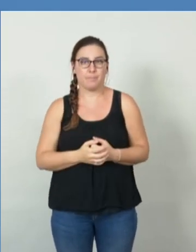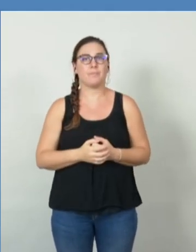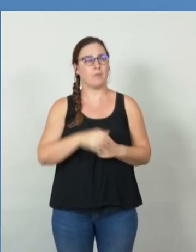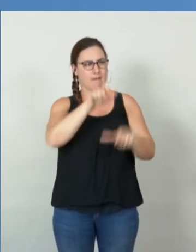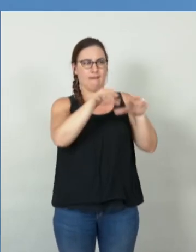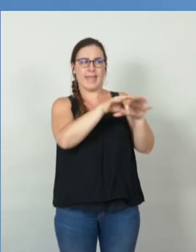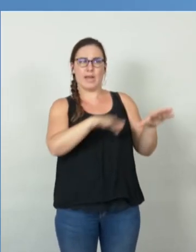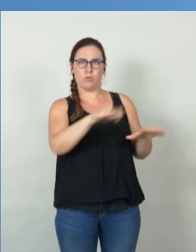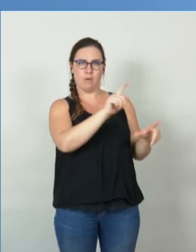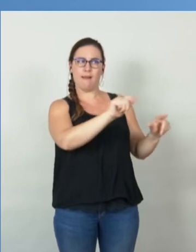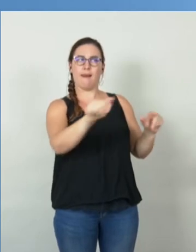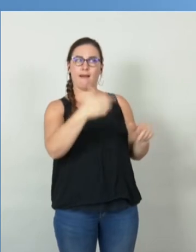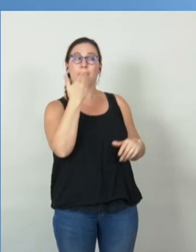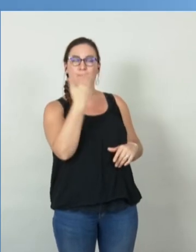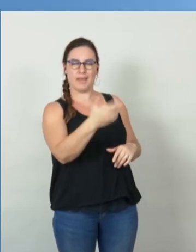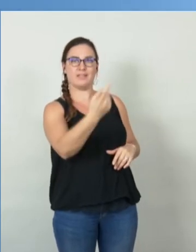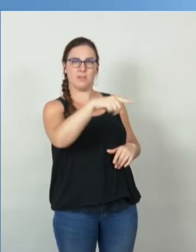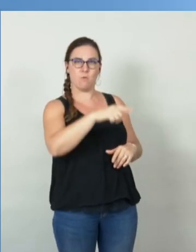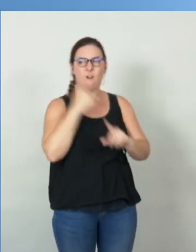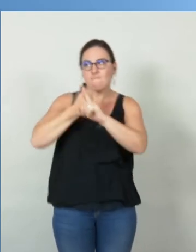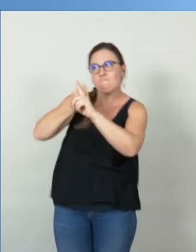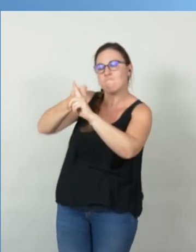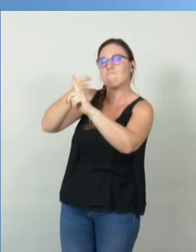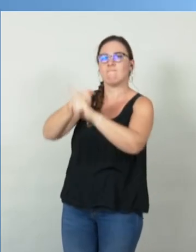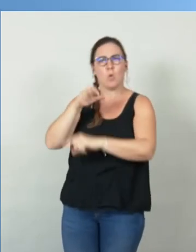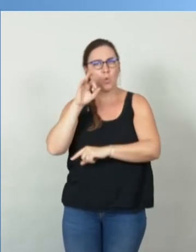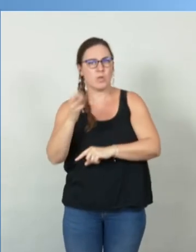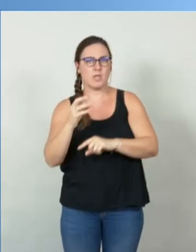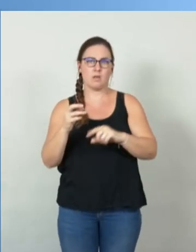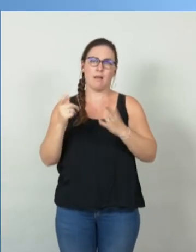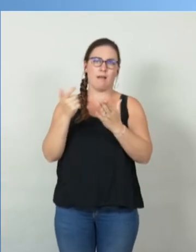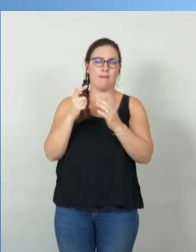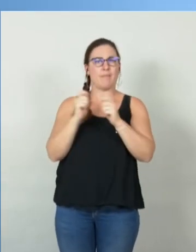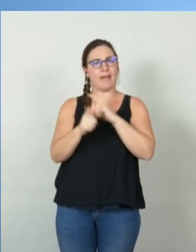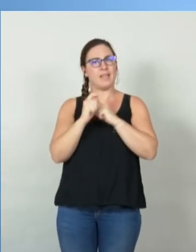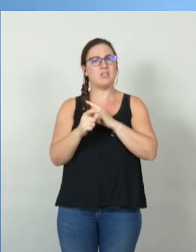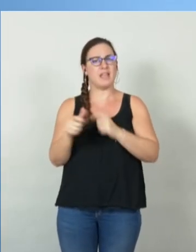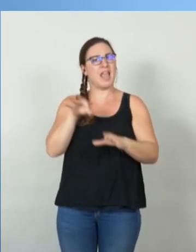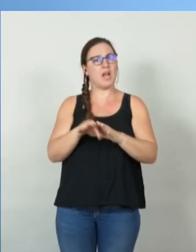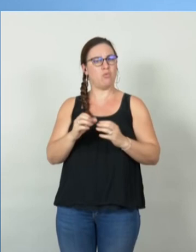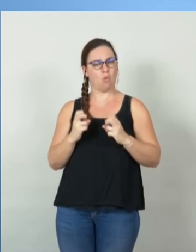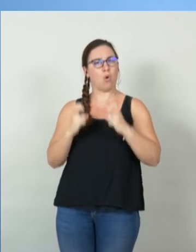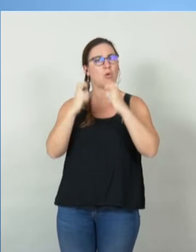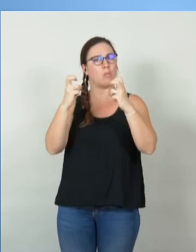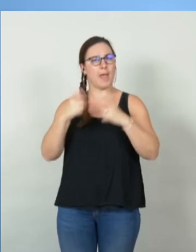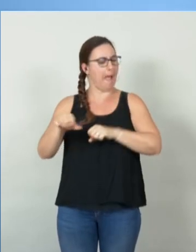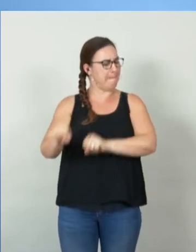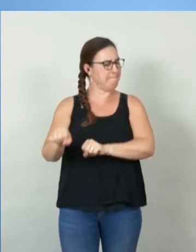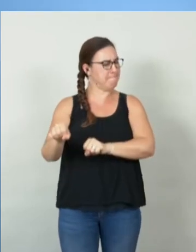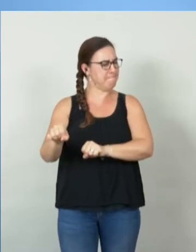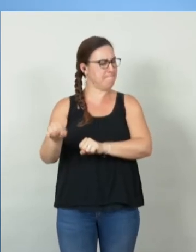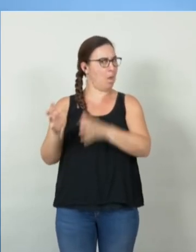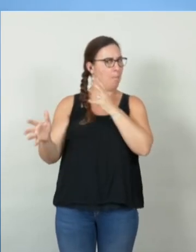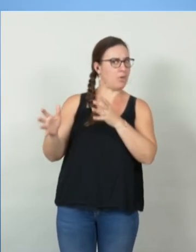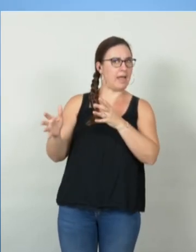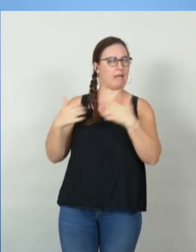élus ici présents qui a démontré qu'il y a eu de la hausse en volume des indemnités et qui tiennent ferme quel que soit le